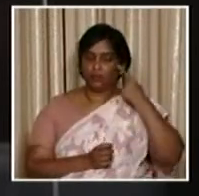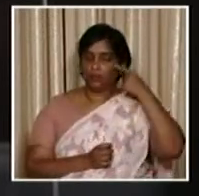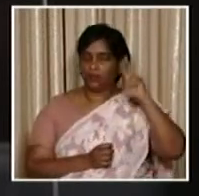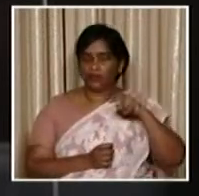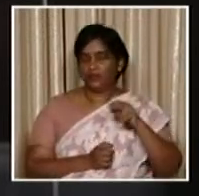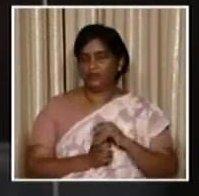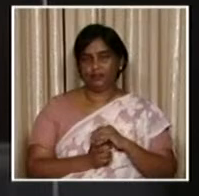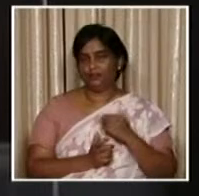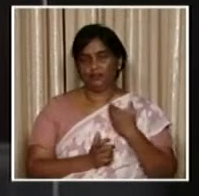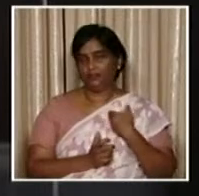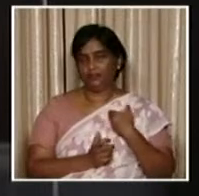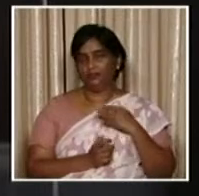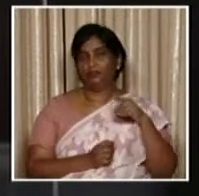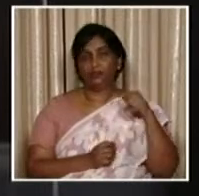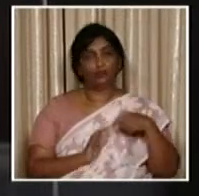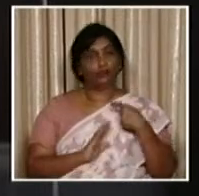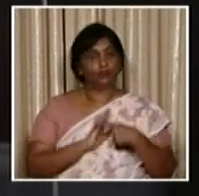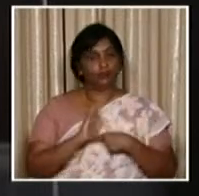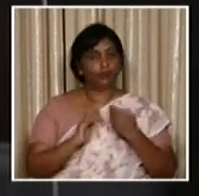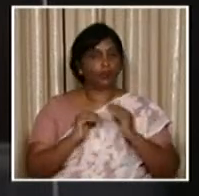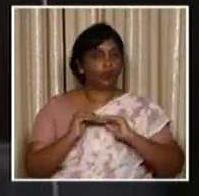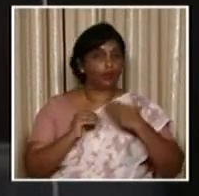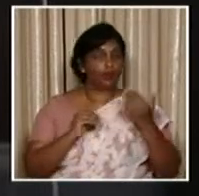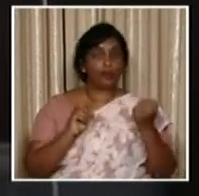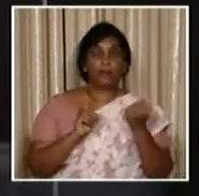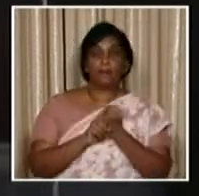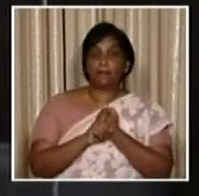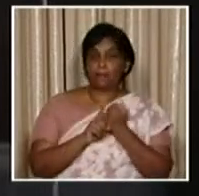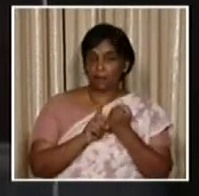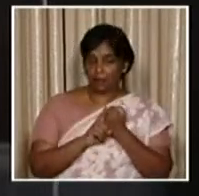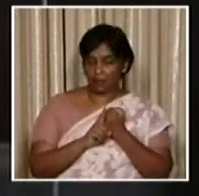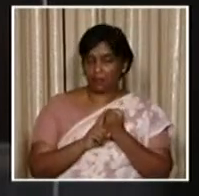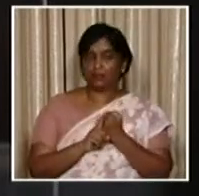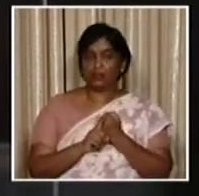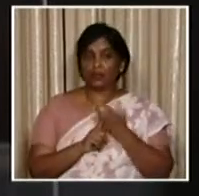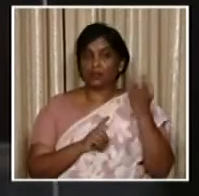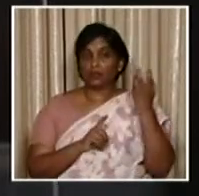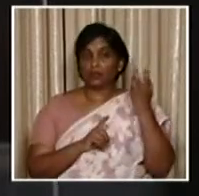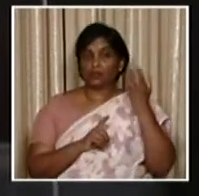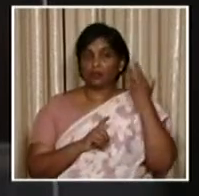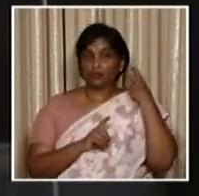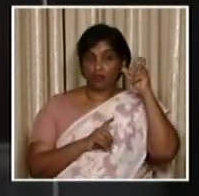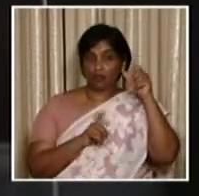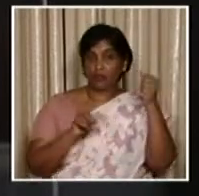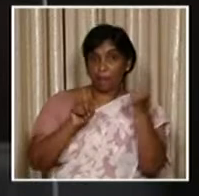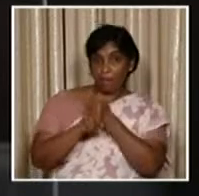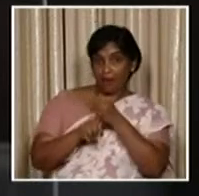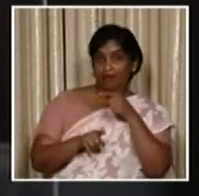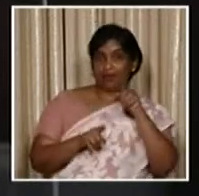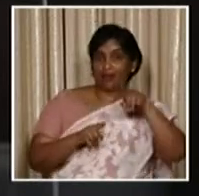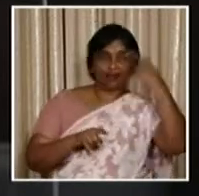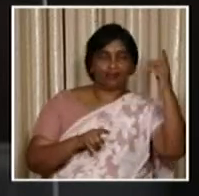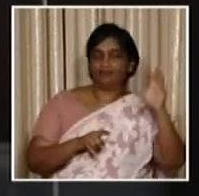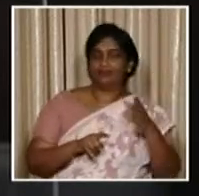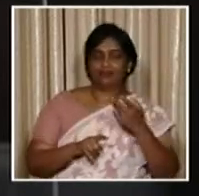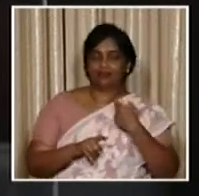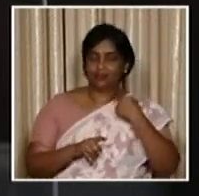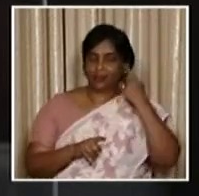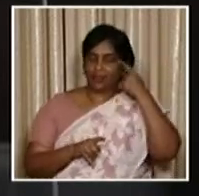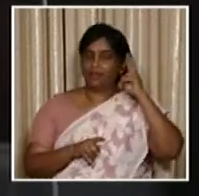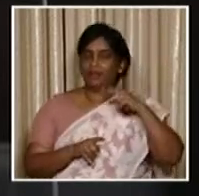karanne me ratata bahira balavegayakin saharanna meheyuwa kiyala. Man vishwasa